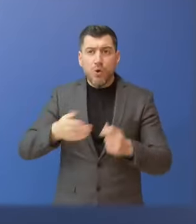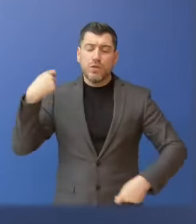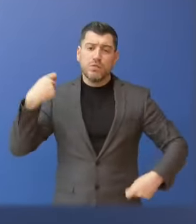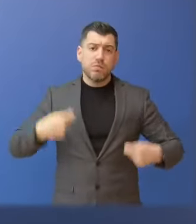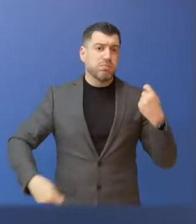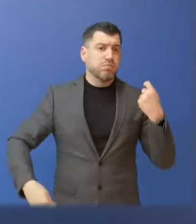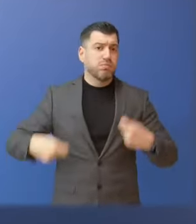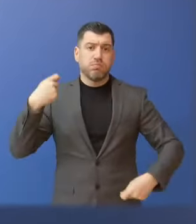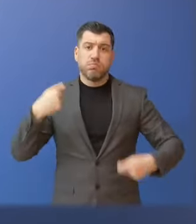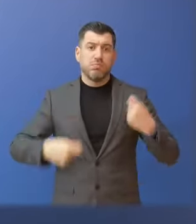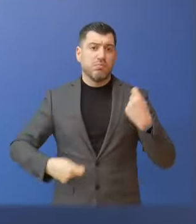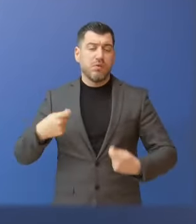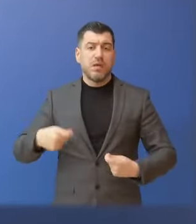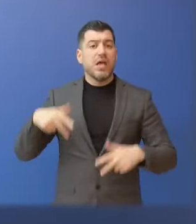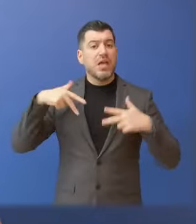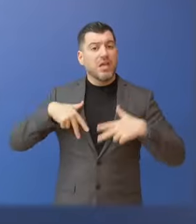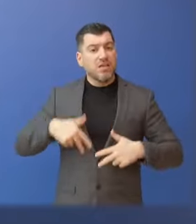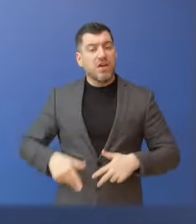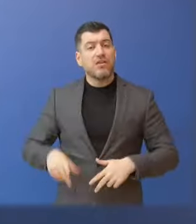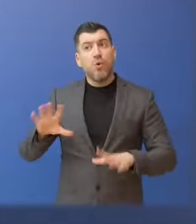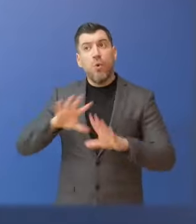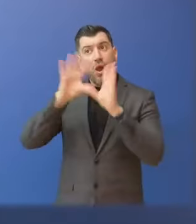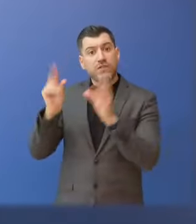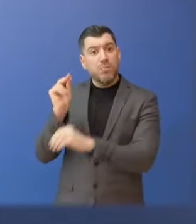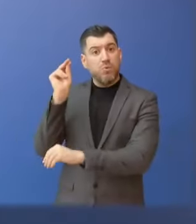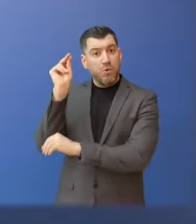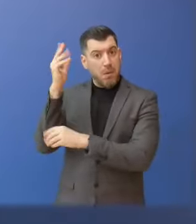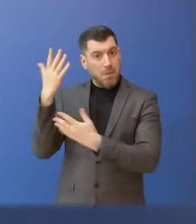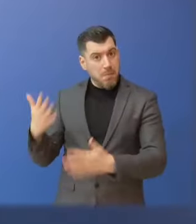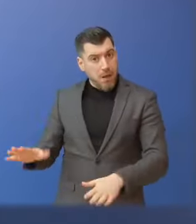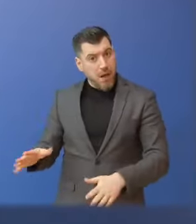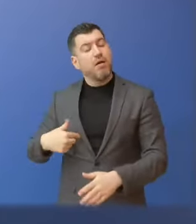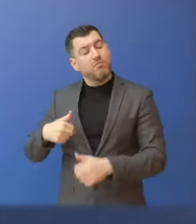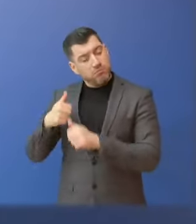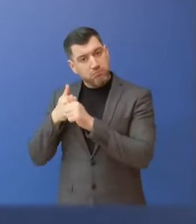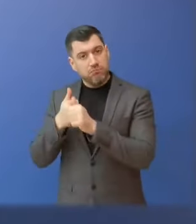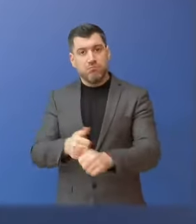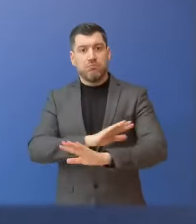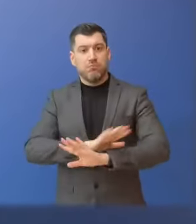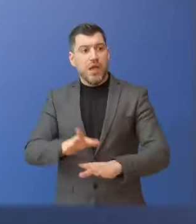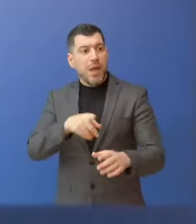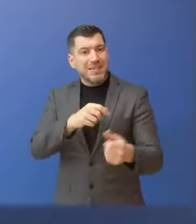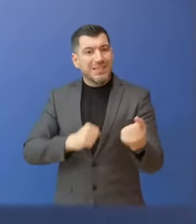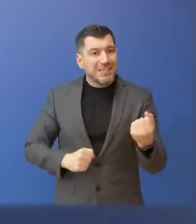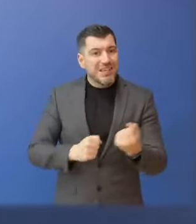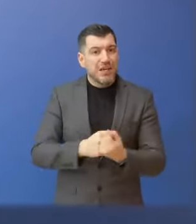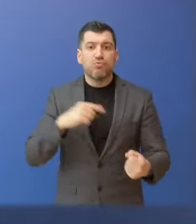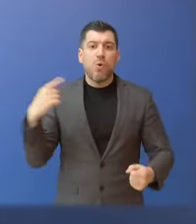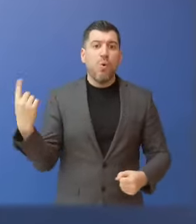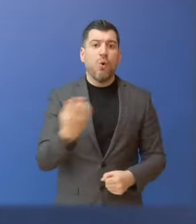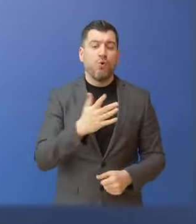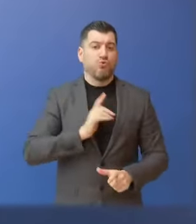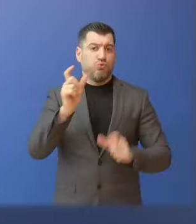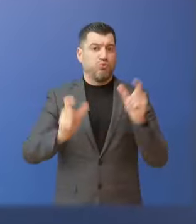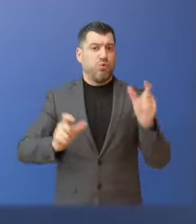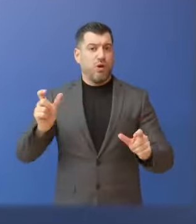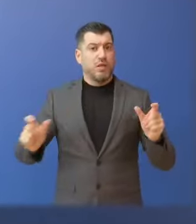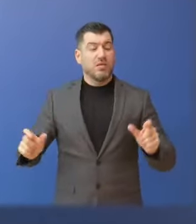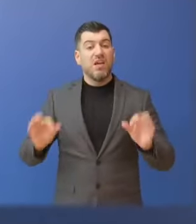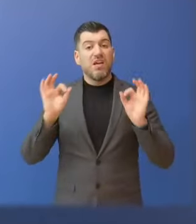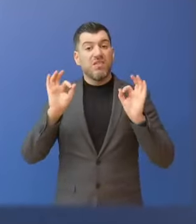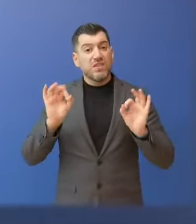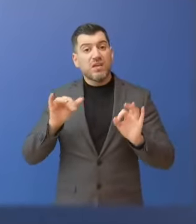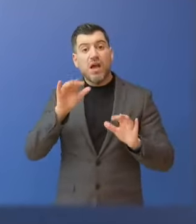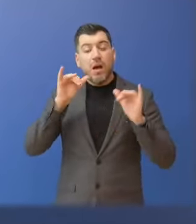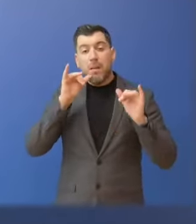παραμένει πιστή στις δεσμεύσεις της όπως στηρίζουμε κάθε νοικοκυριό όσο μας το επιτρέπουν τα δημόσιο οικονομικά απέναντι στις συνέπειες της